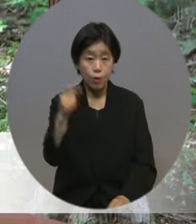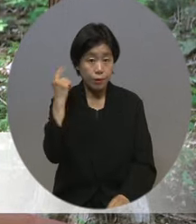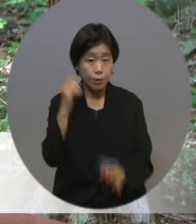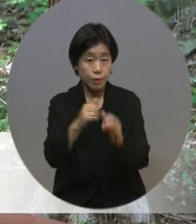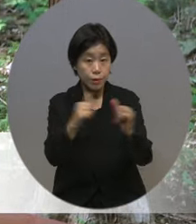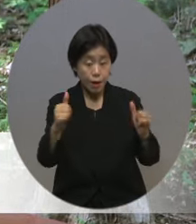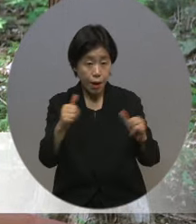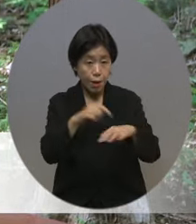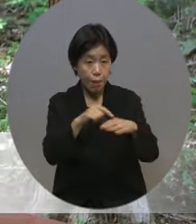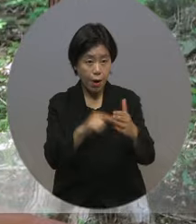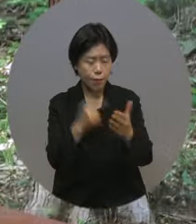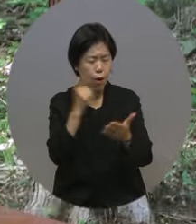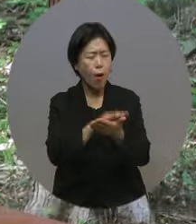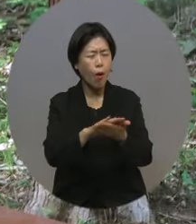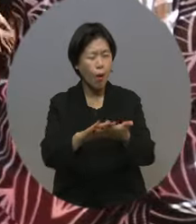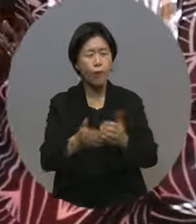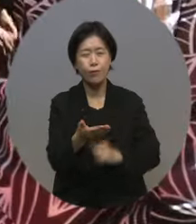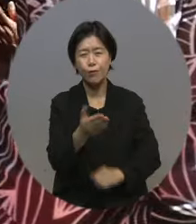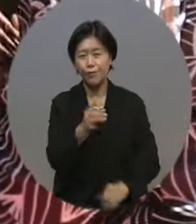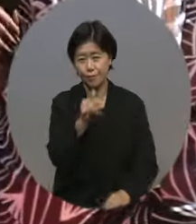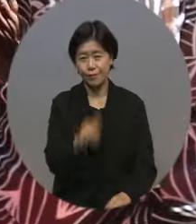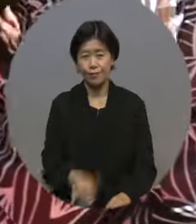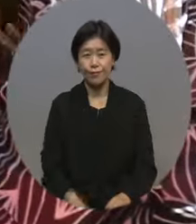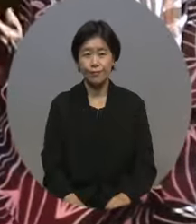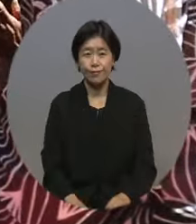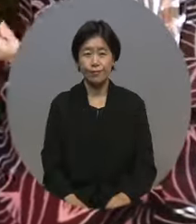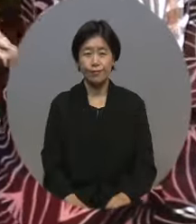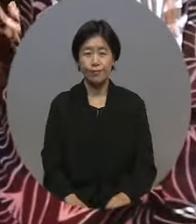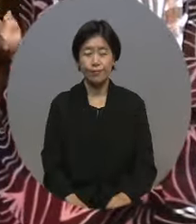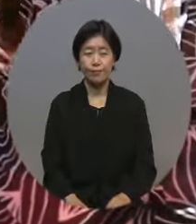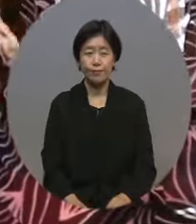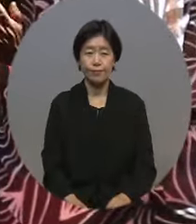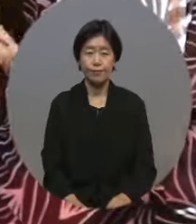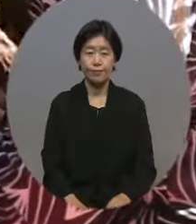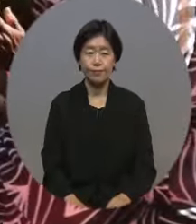사람들의 감흥을 불어일으키고 합니다. 그래서